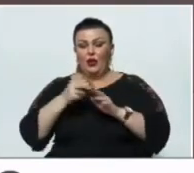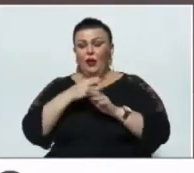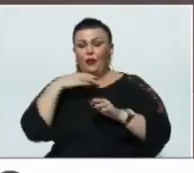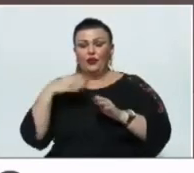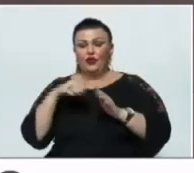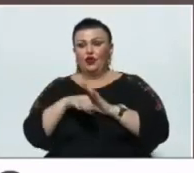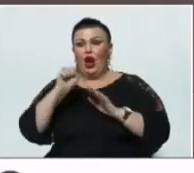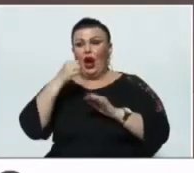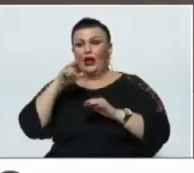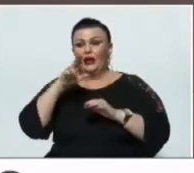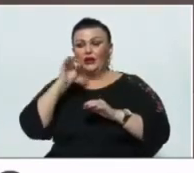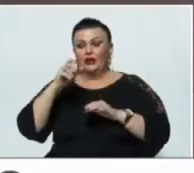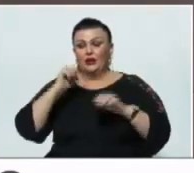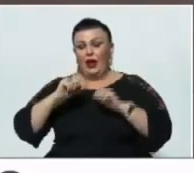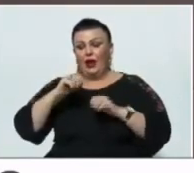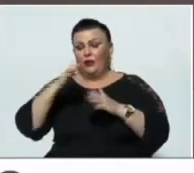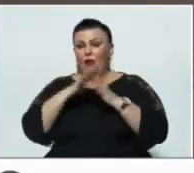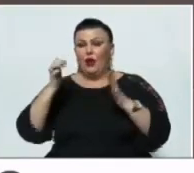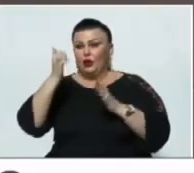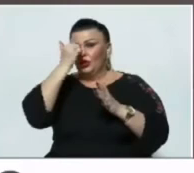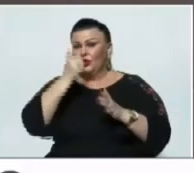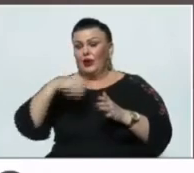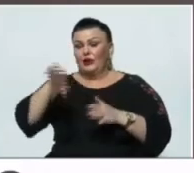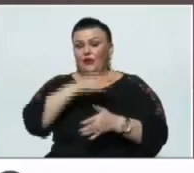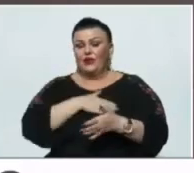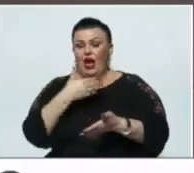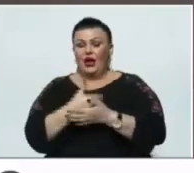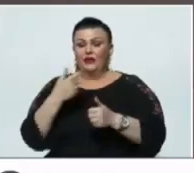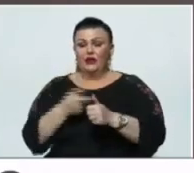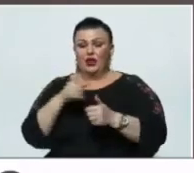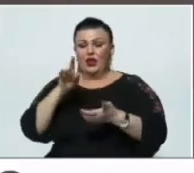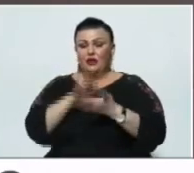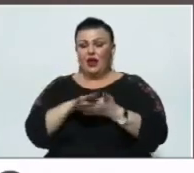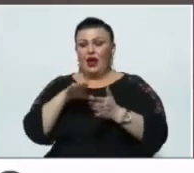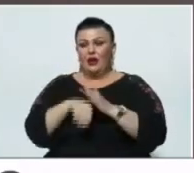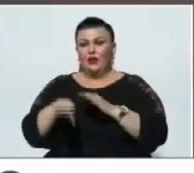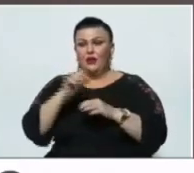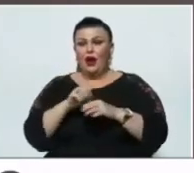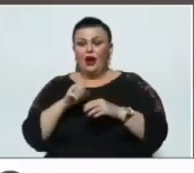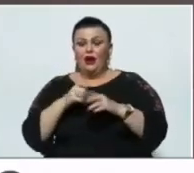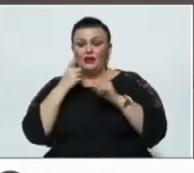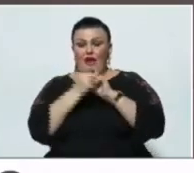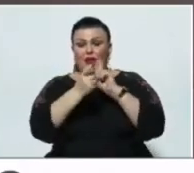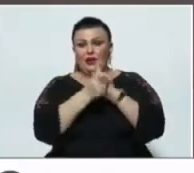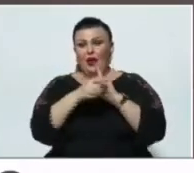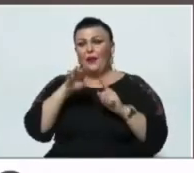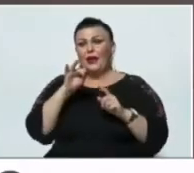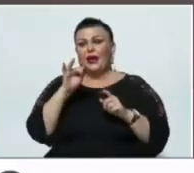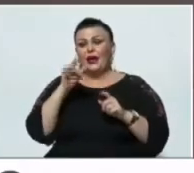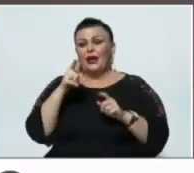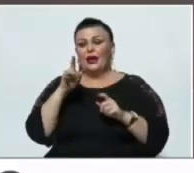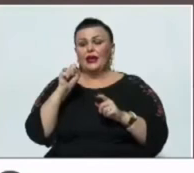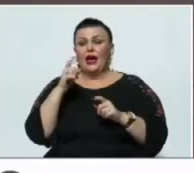deməli Fərid müəllim sizə təşəkkürümüzü bildirirəm könüllülər adından, çünki daim təmasdadırlar. Miqrasiya